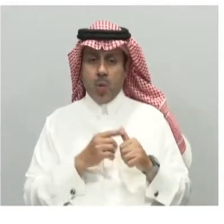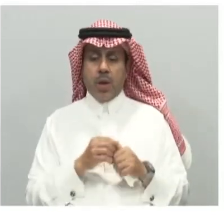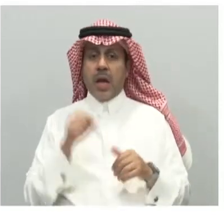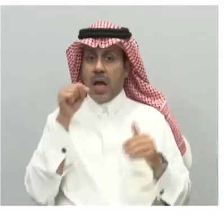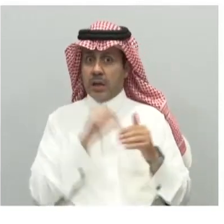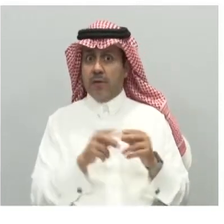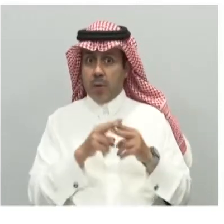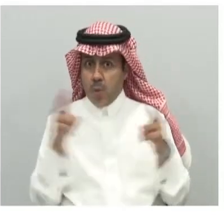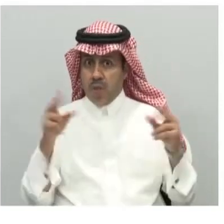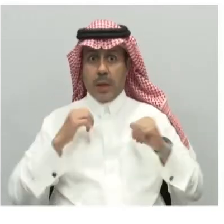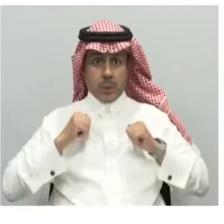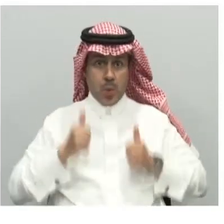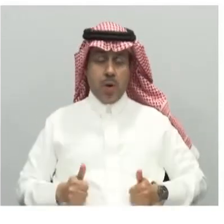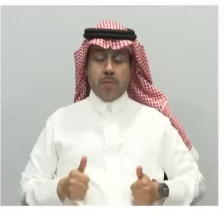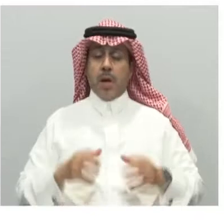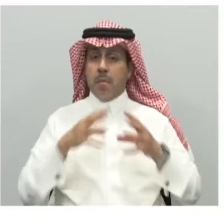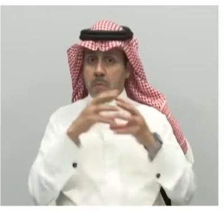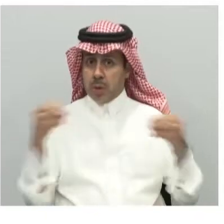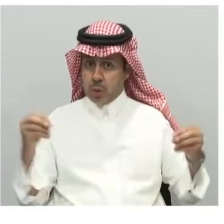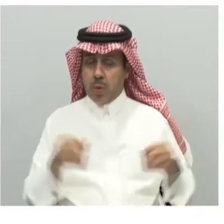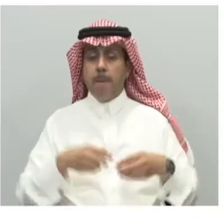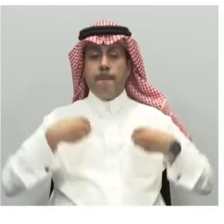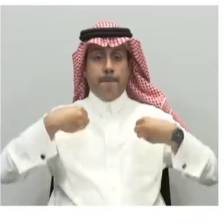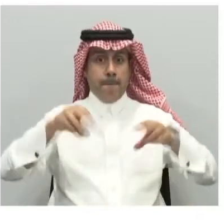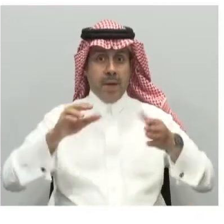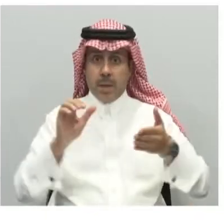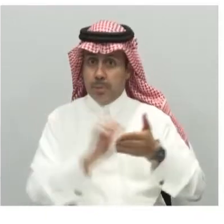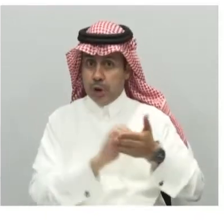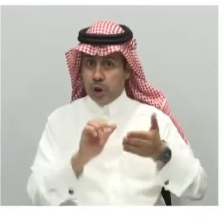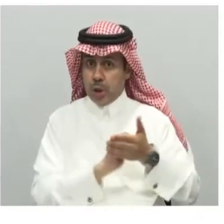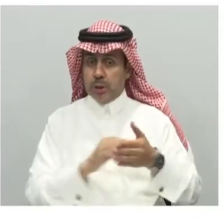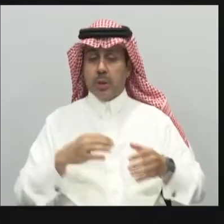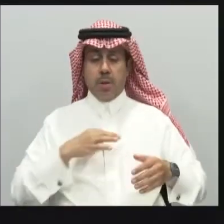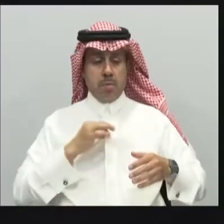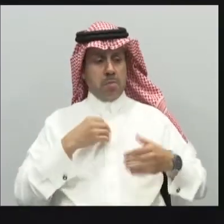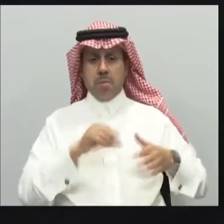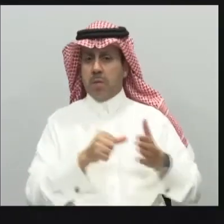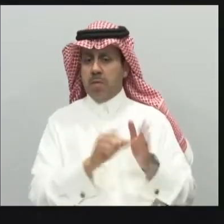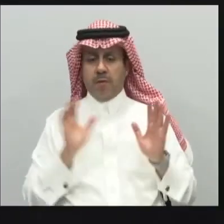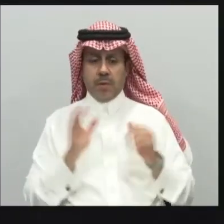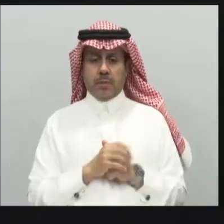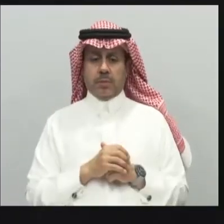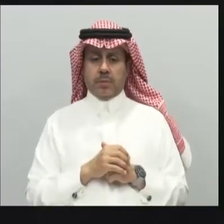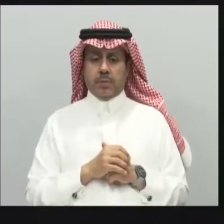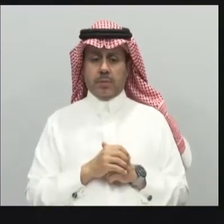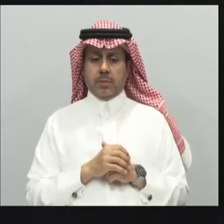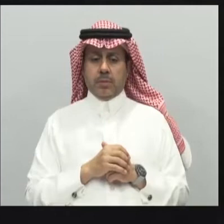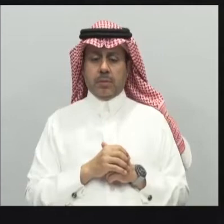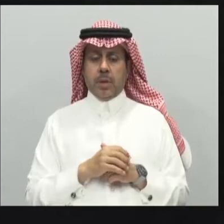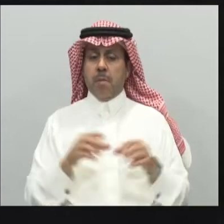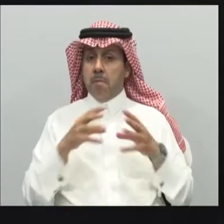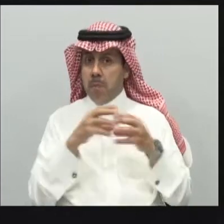ان يوضح الطلاب المقصوده بالبيع بشرط البراءه ما الذي نعنيه بقولنا